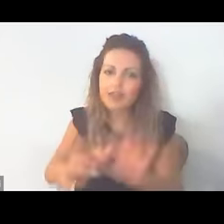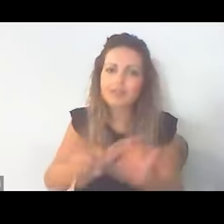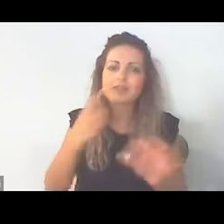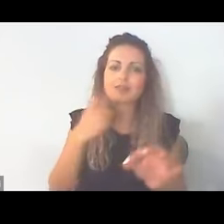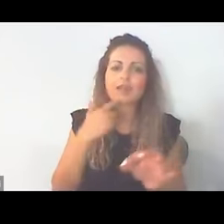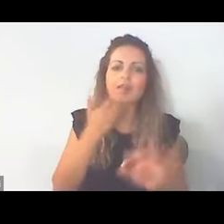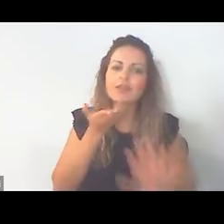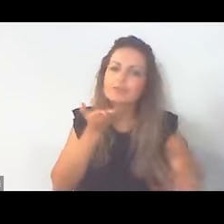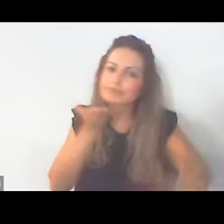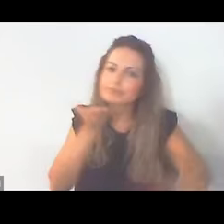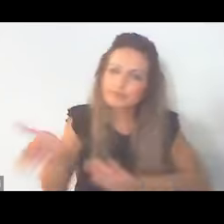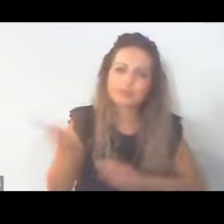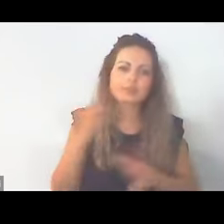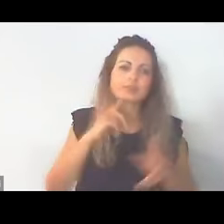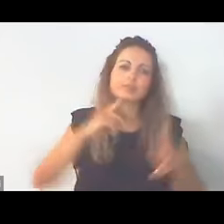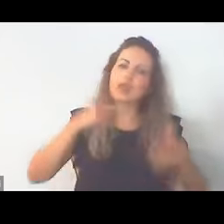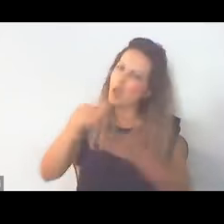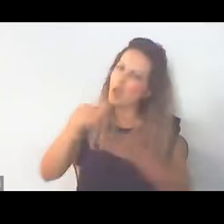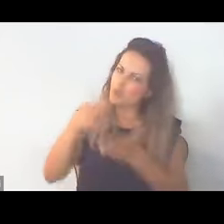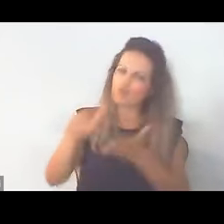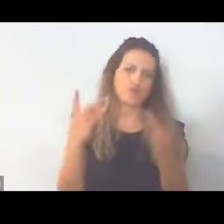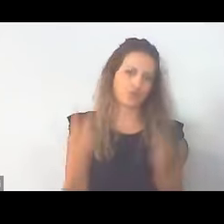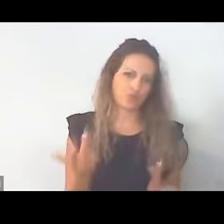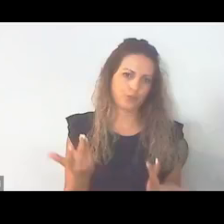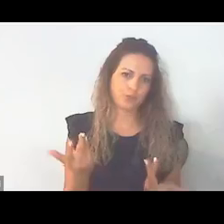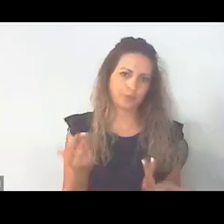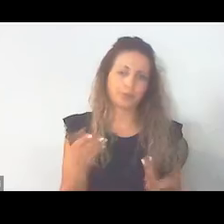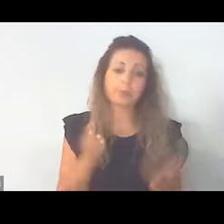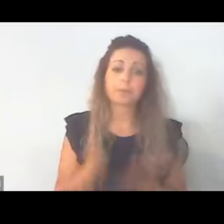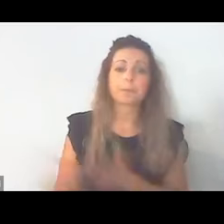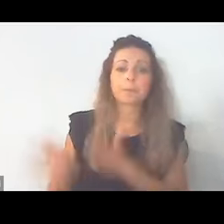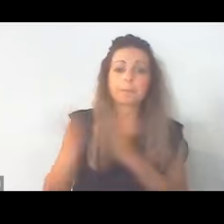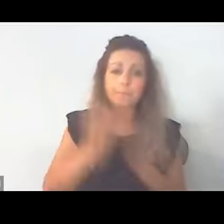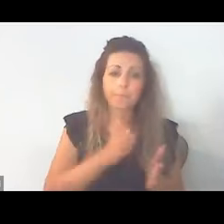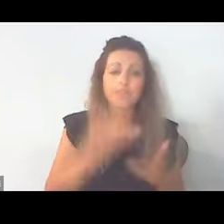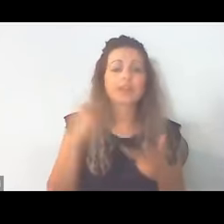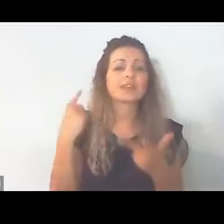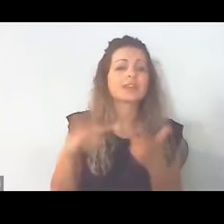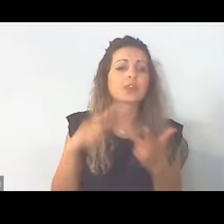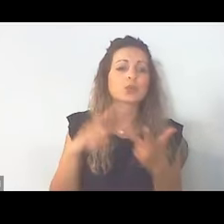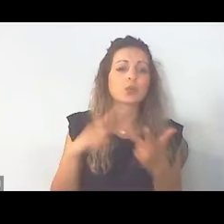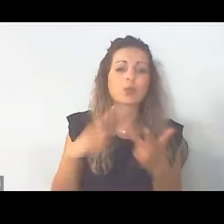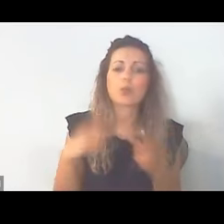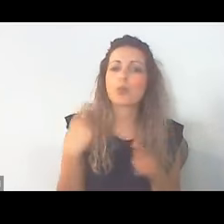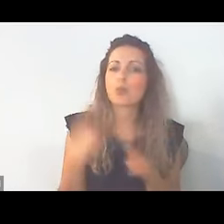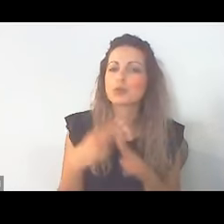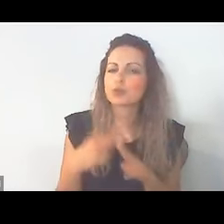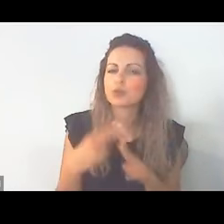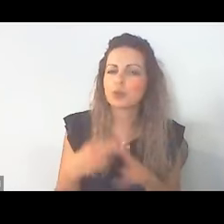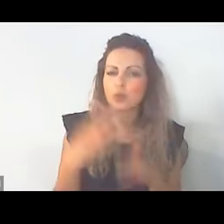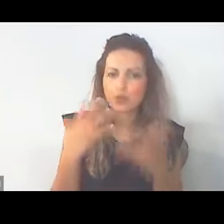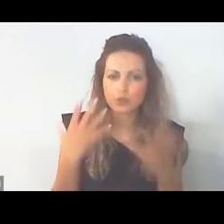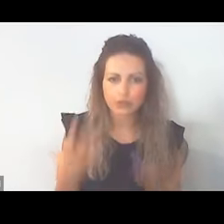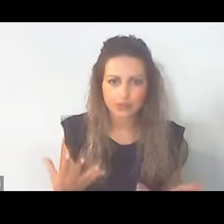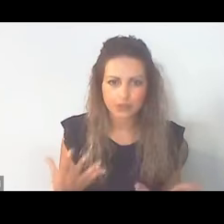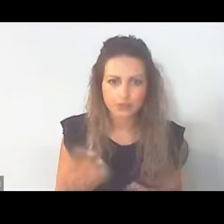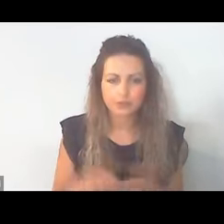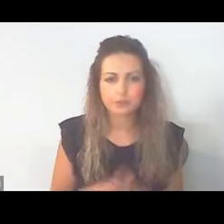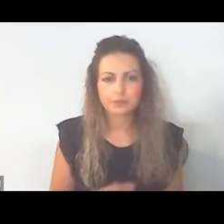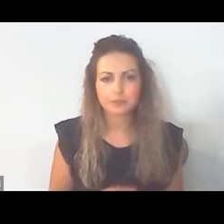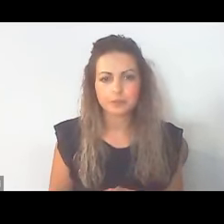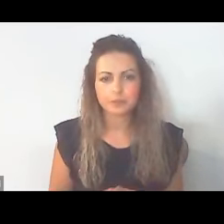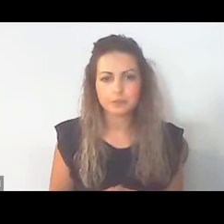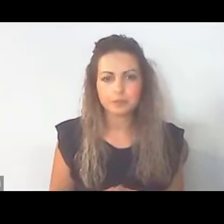θεωρώ πάλι πάρα πολύ σημαντικό, είναι η μεγαλύτερη δίκη βιασμού και γυναικοκτονίας, ομαδικού βιασμού,